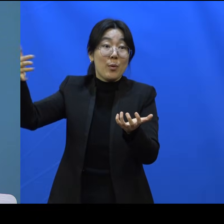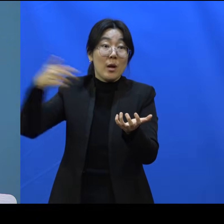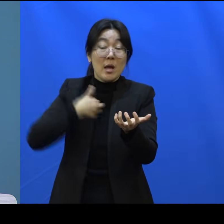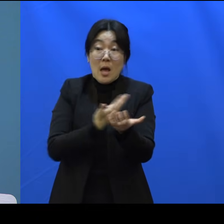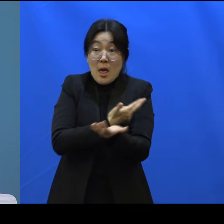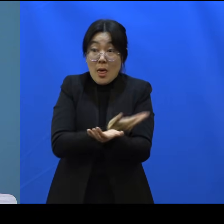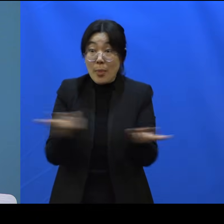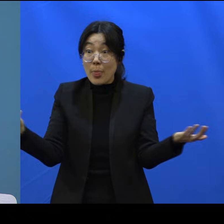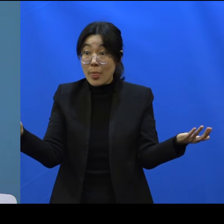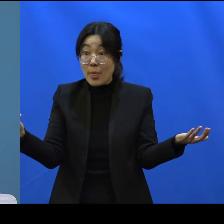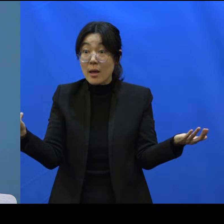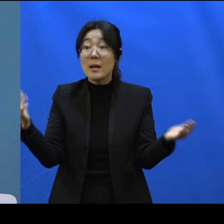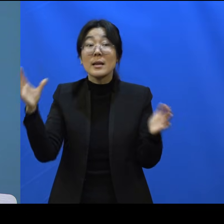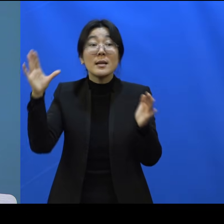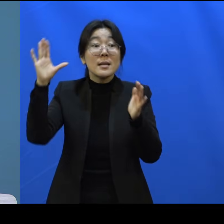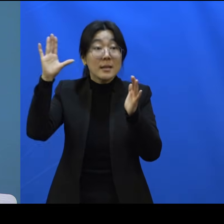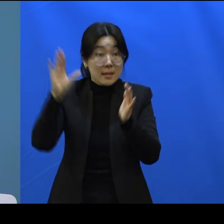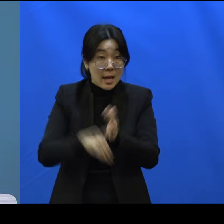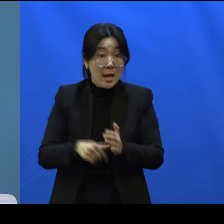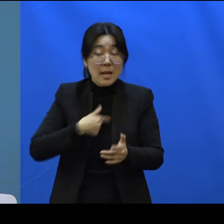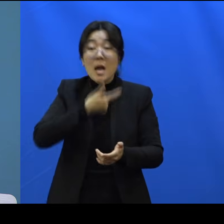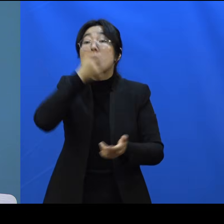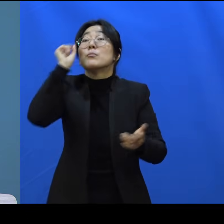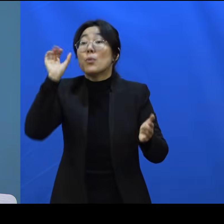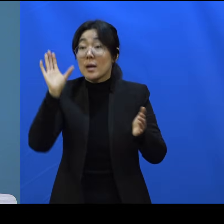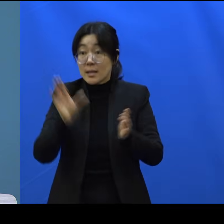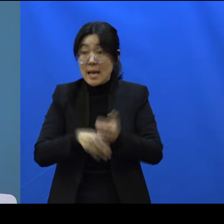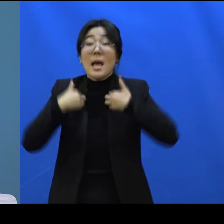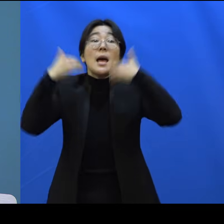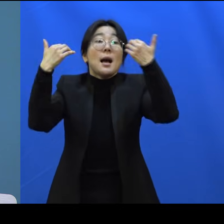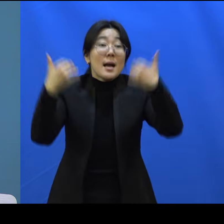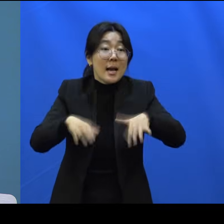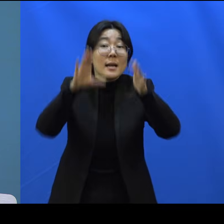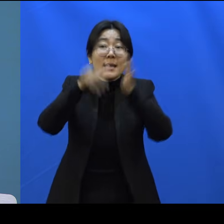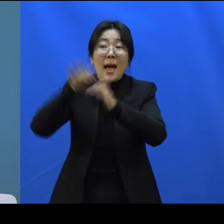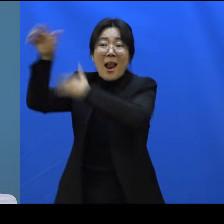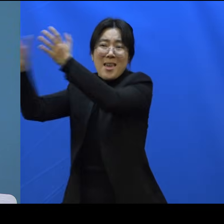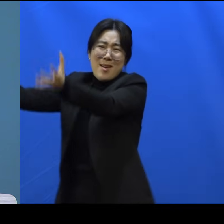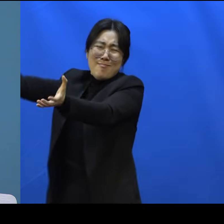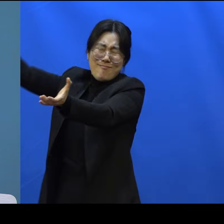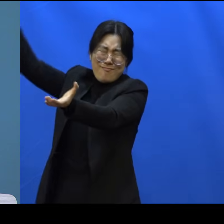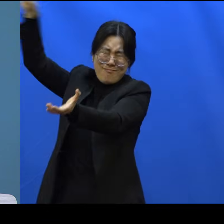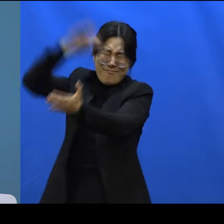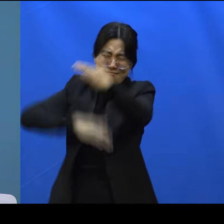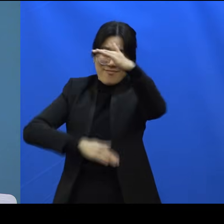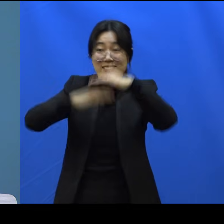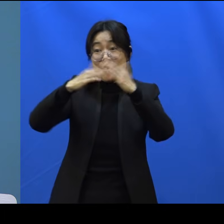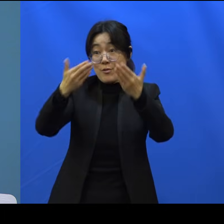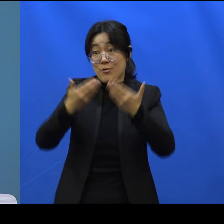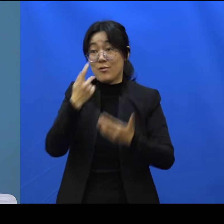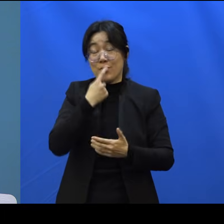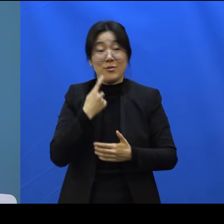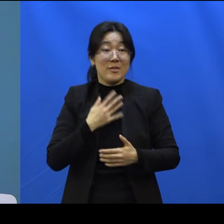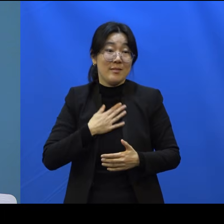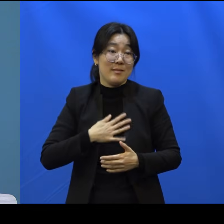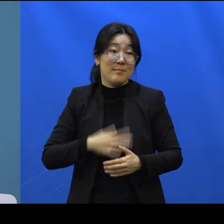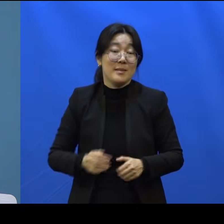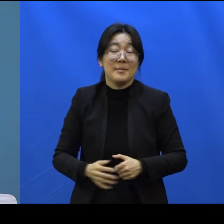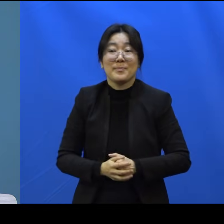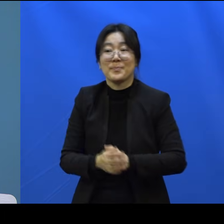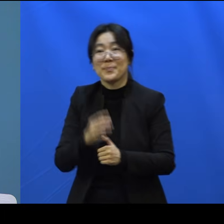쉽게 깨달을 수 없는 거예요. 여러분, 바울이 쉽게 깨달은 게 아니에요. 쉽게 깨달은 게 아닌데 우리에게 알려주셔서 우리가 깨닫기는 한데,